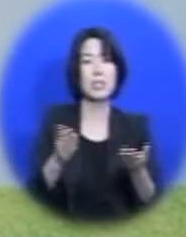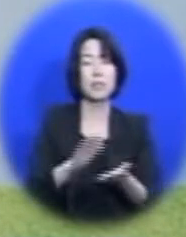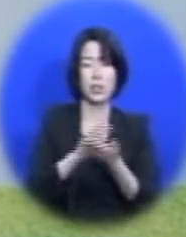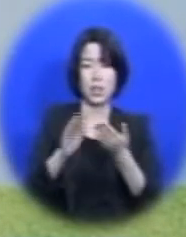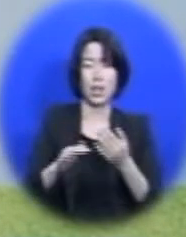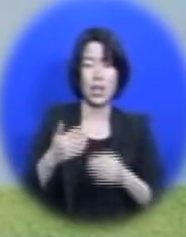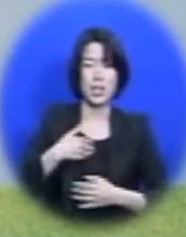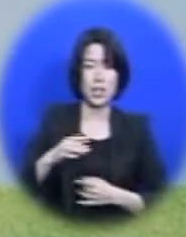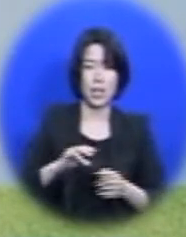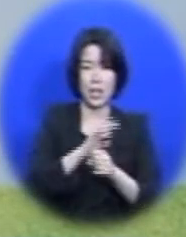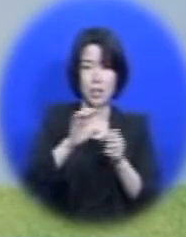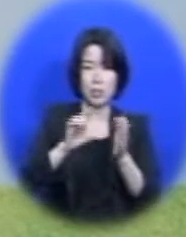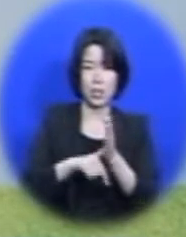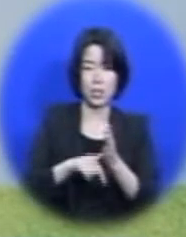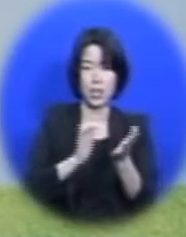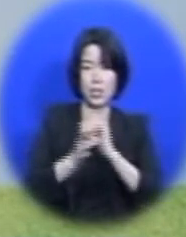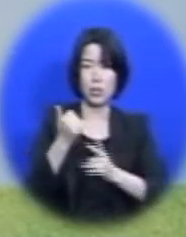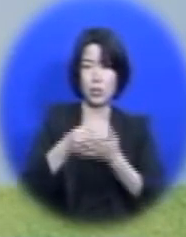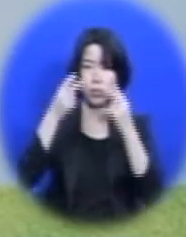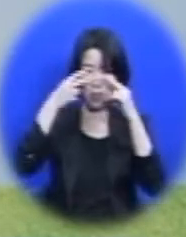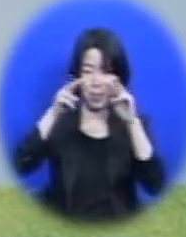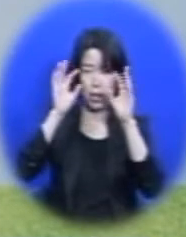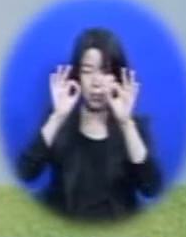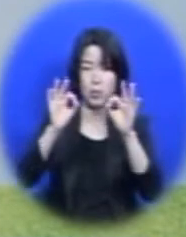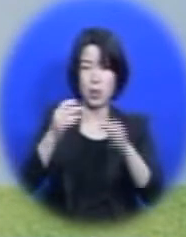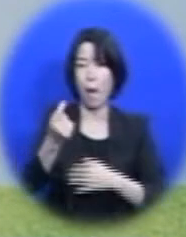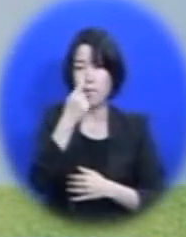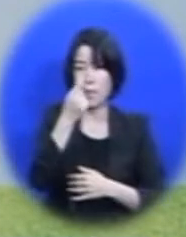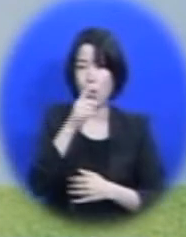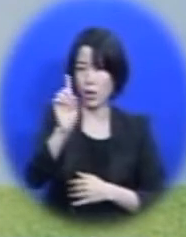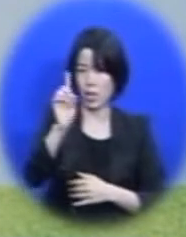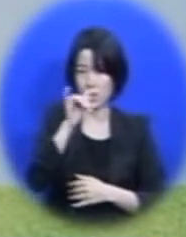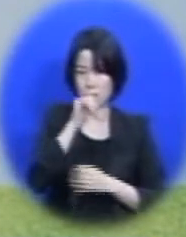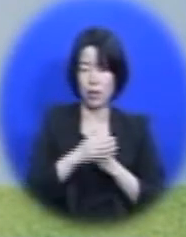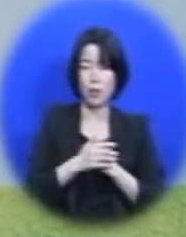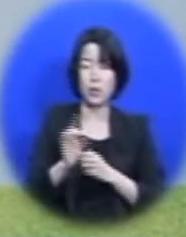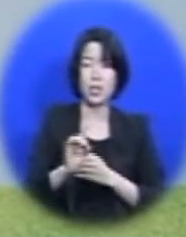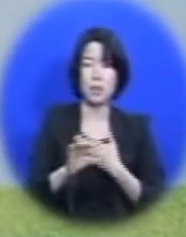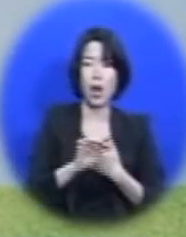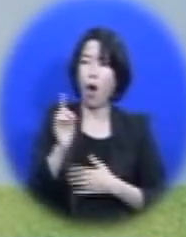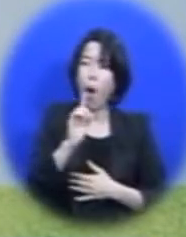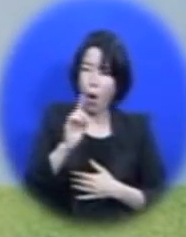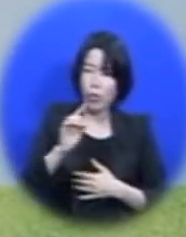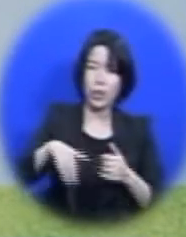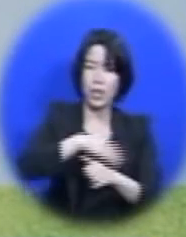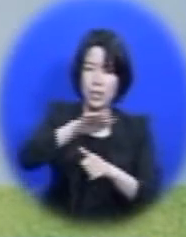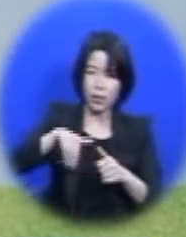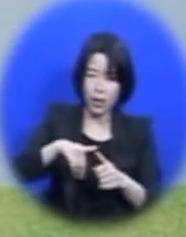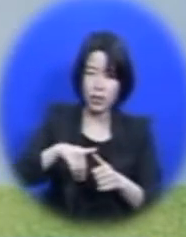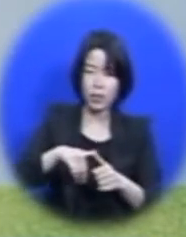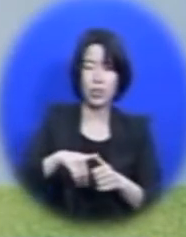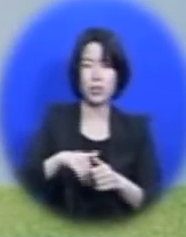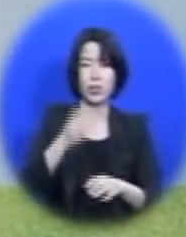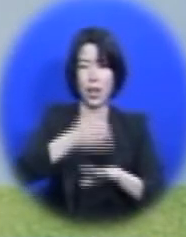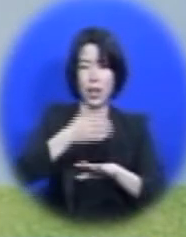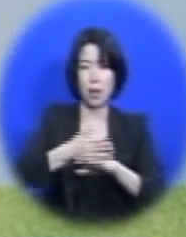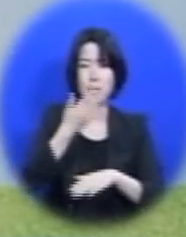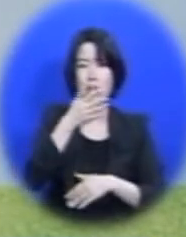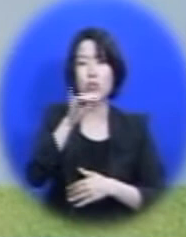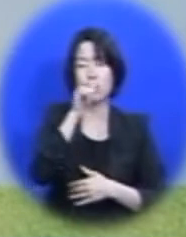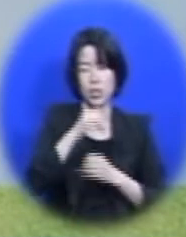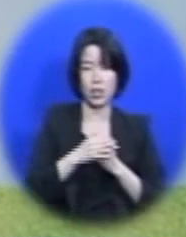제가 24시간 예수님을 바라보면서 배운 게 하나 있습니다. 그것은 어떤 처지에서도 감사할 수 있다는